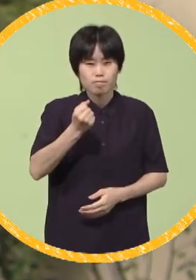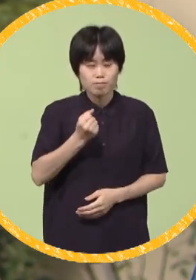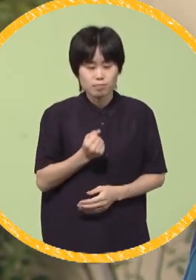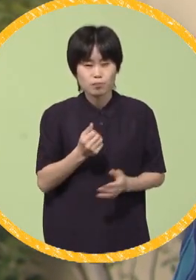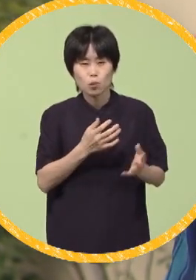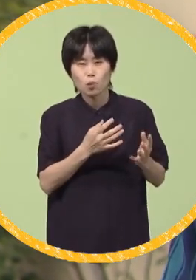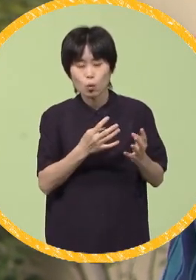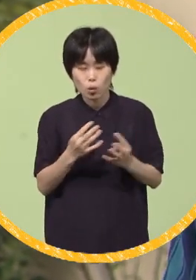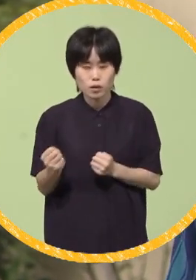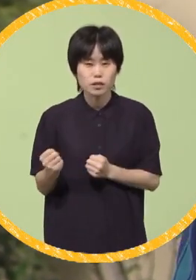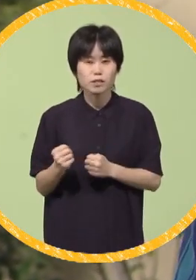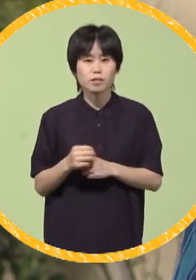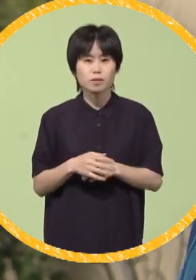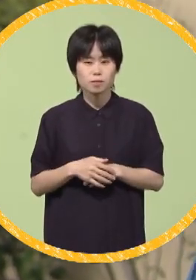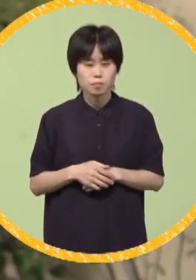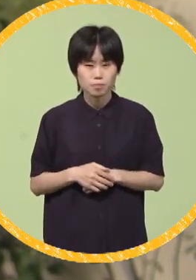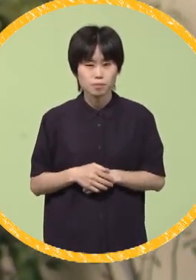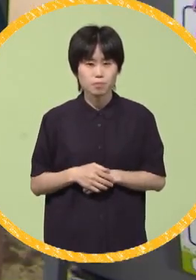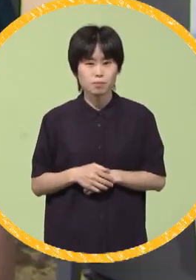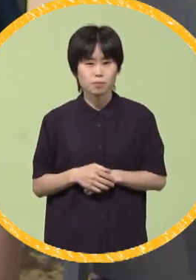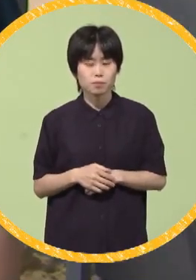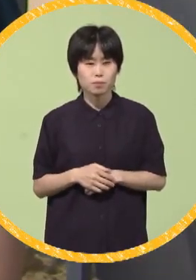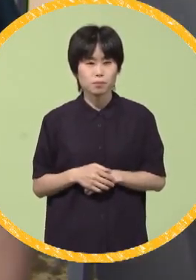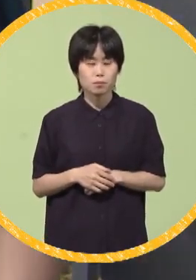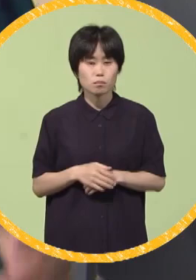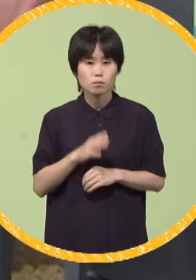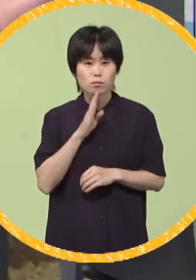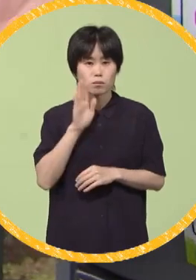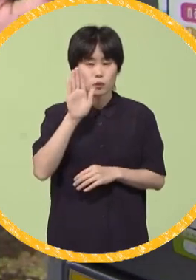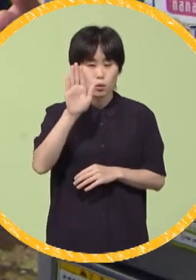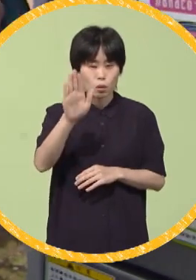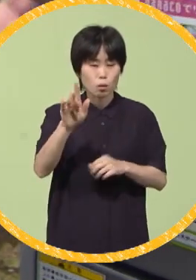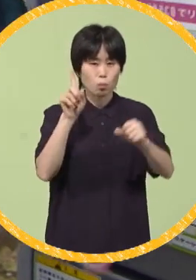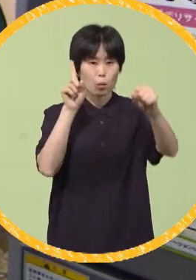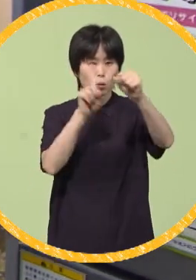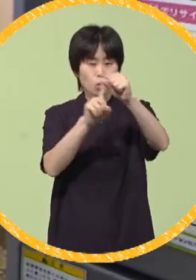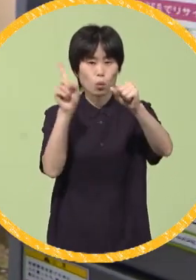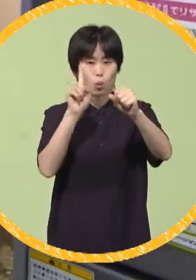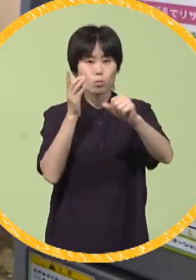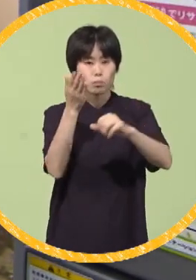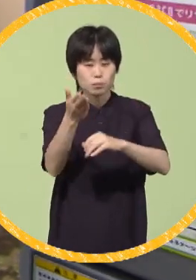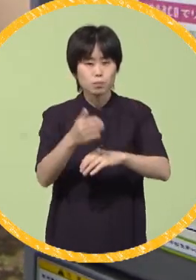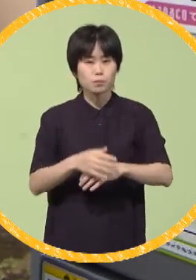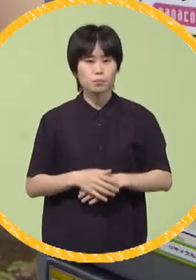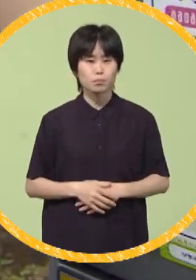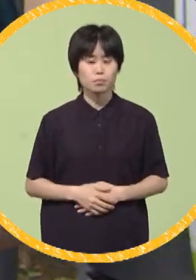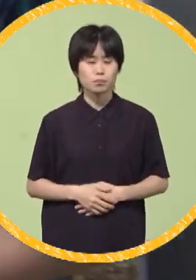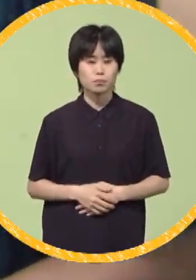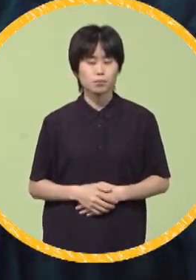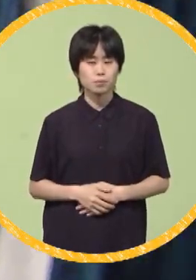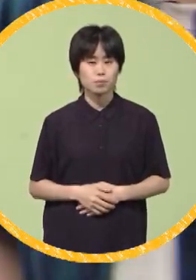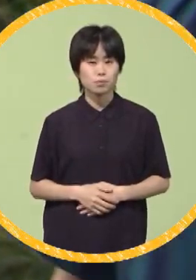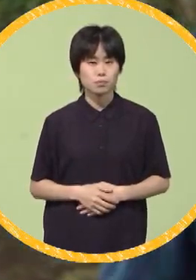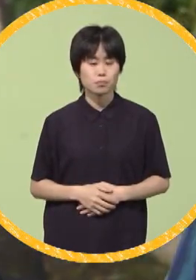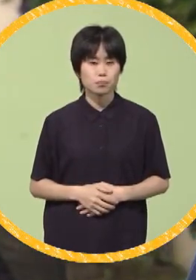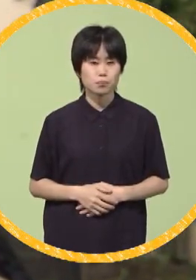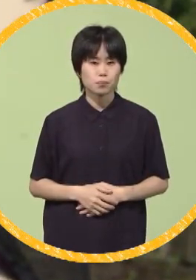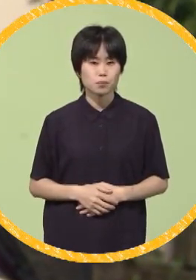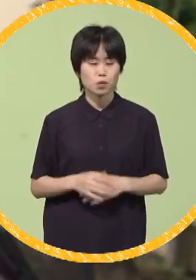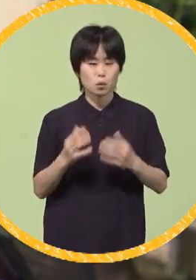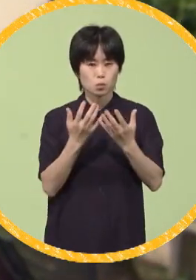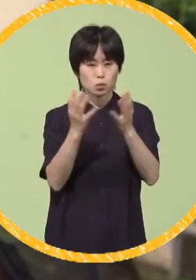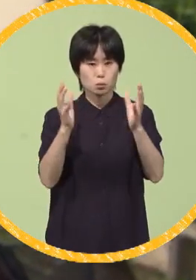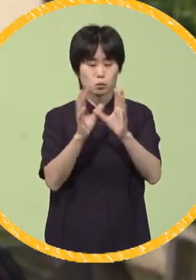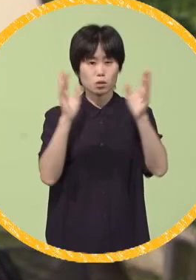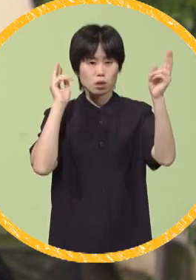ど、多くいらっしゃいますので。 これ実際これからもっと目標ありますか、こういうことしていきたいっていう。 そうですね、まあ、グループ